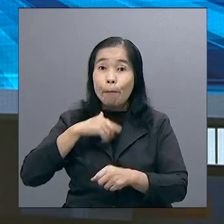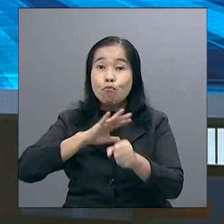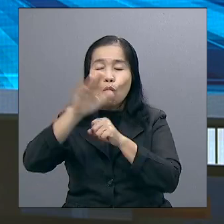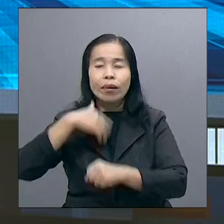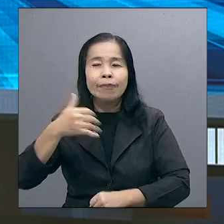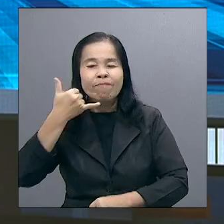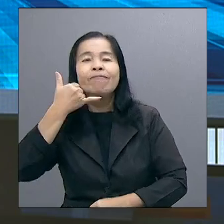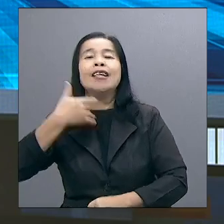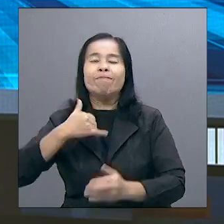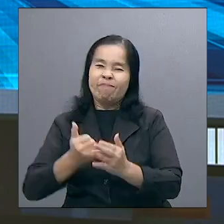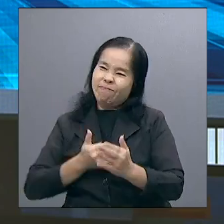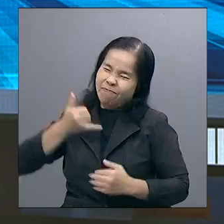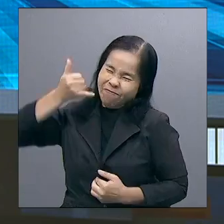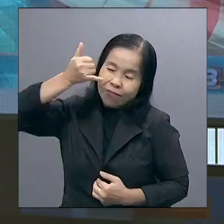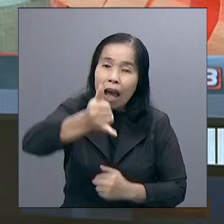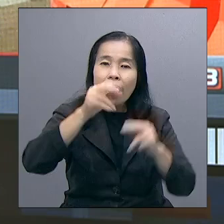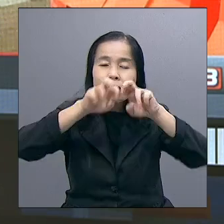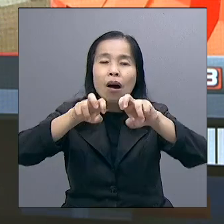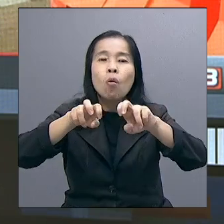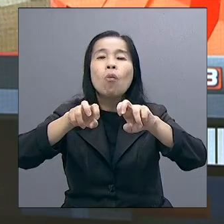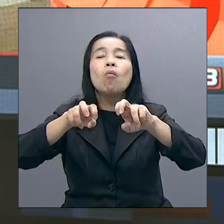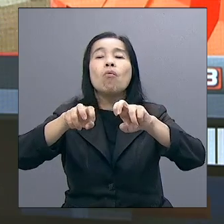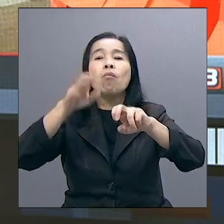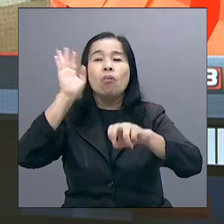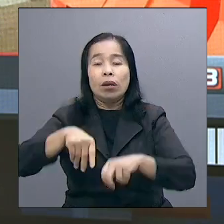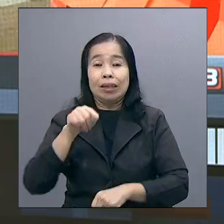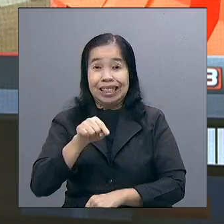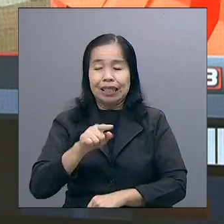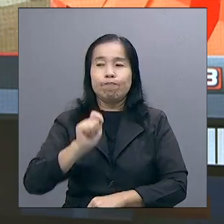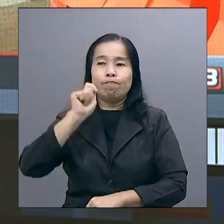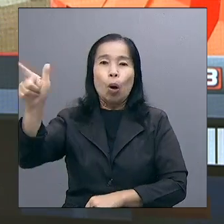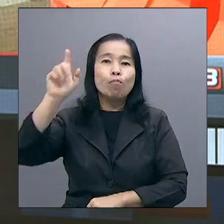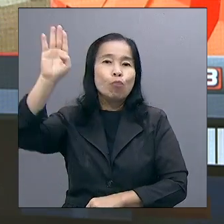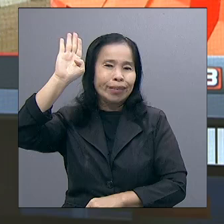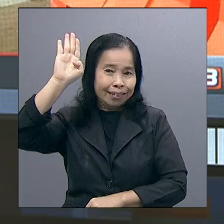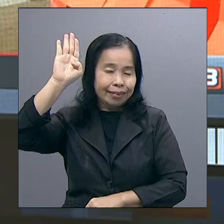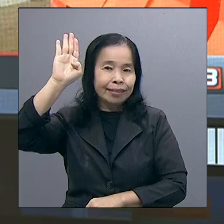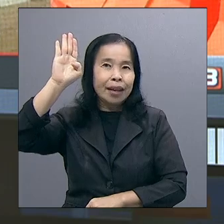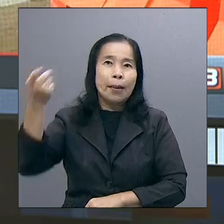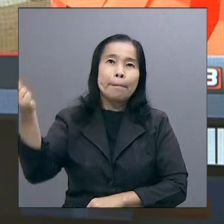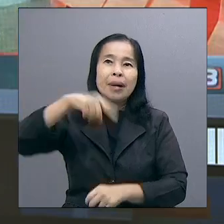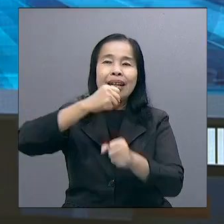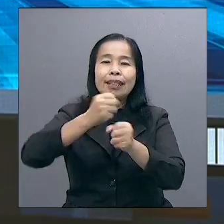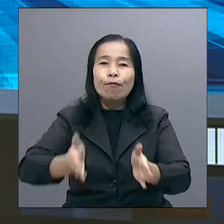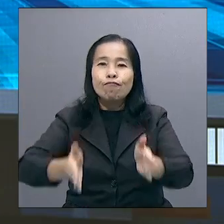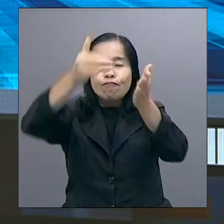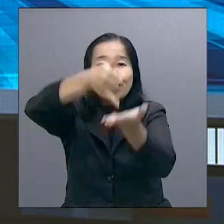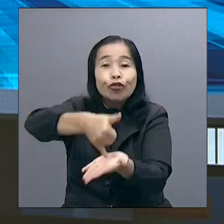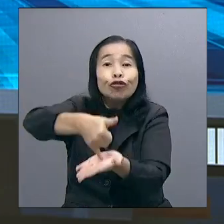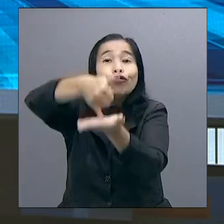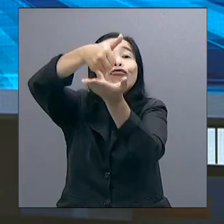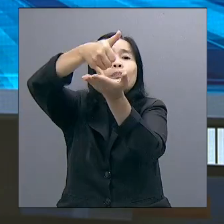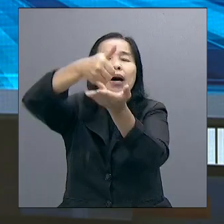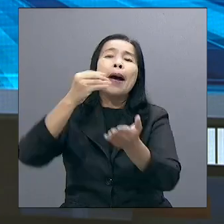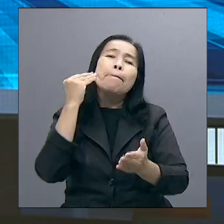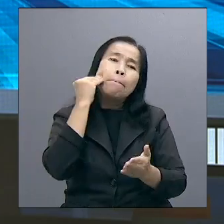เรายดตามเรื่องนี้ด้ตัวเองขจะบอกวาเขาไปว่าลิฟติดตรางได้ทั้งบ้านเร